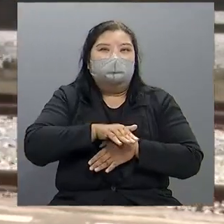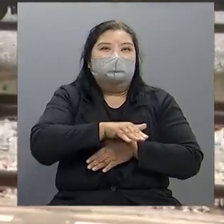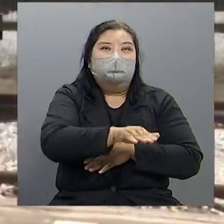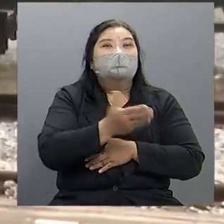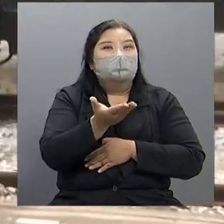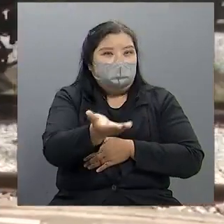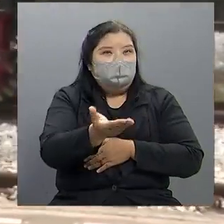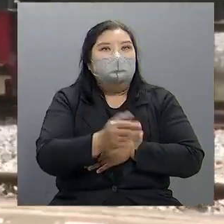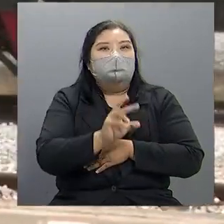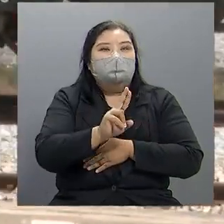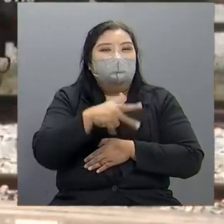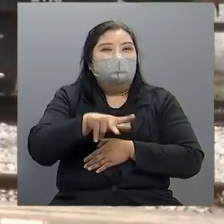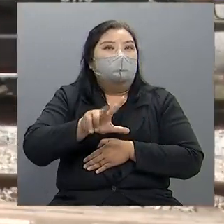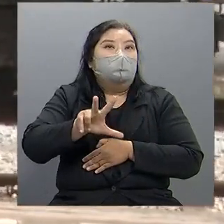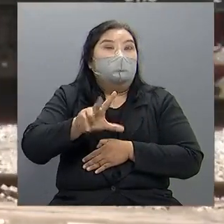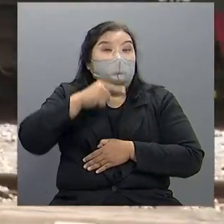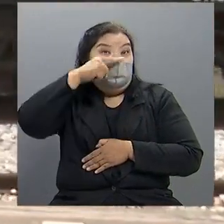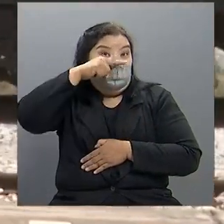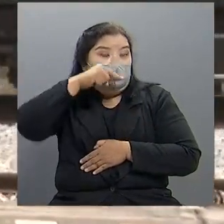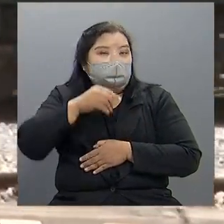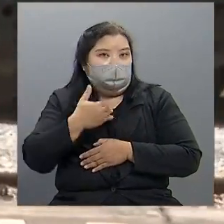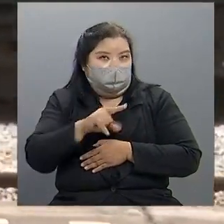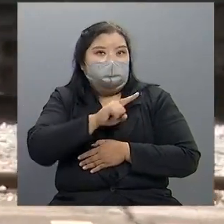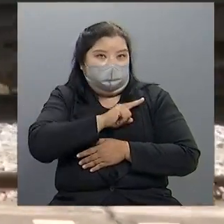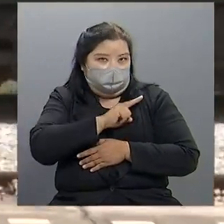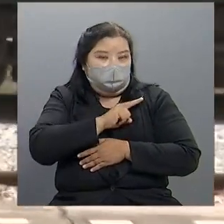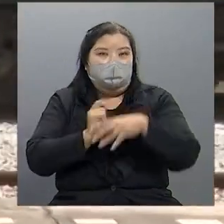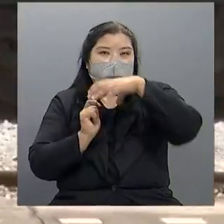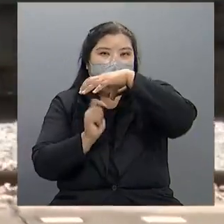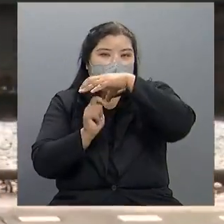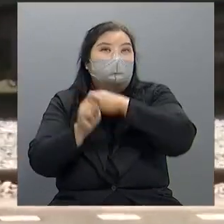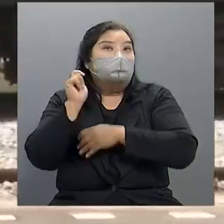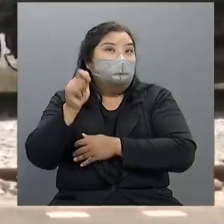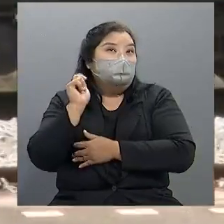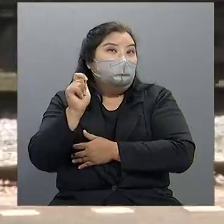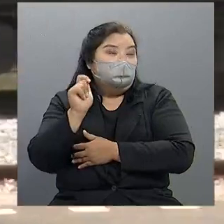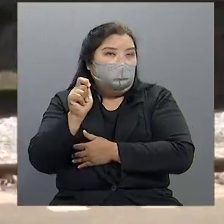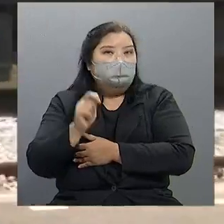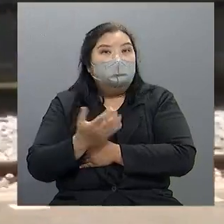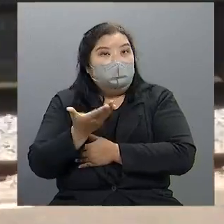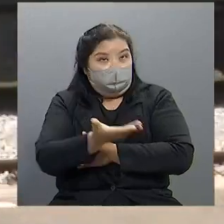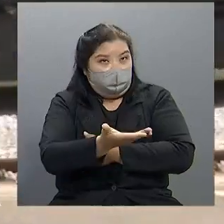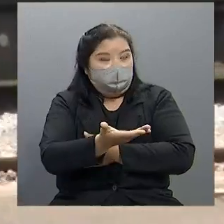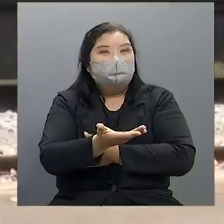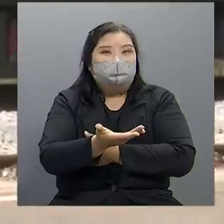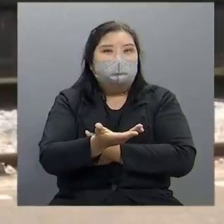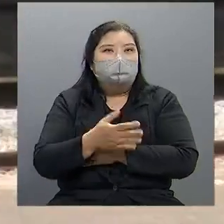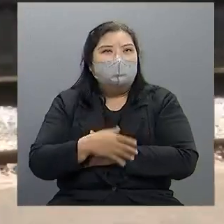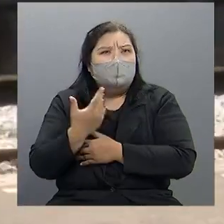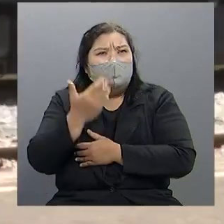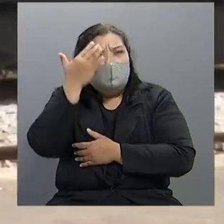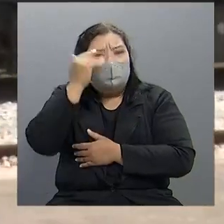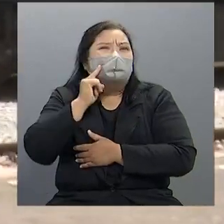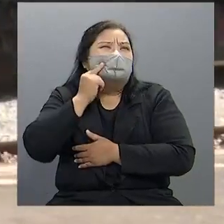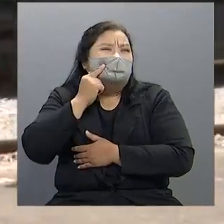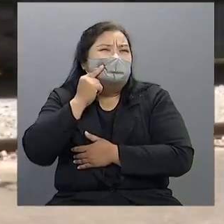รุตมณีพันธ์ก็เป็นคนที่ลั่นระฆังนะคะสำหรับคอนเทนเนอร์เนี่ยคุณผู้ชมจะเห็นได้ว่าการบรรทุกเกลือจริงๆแล้ว